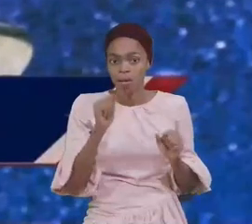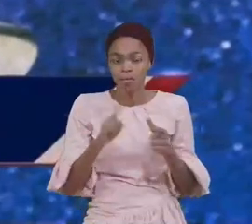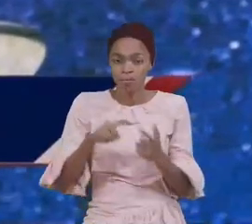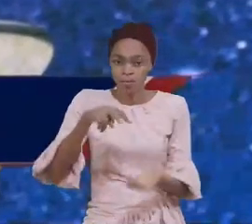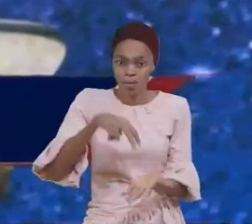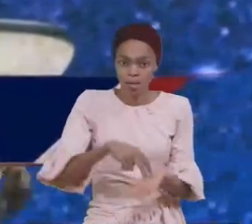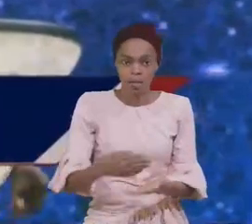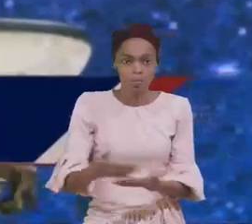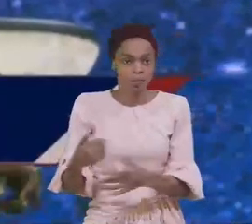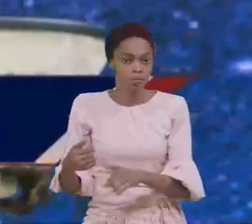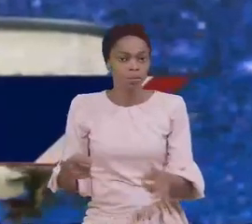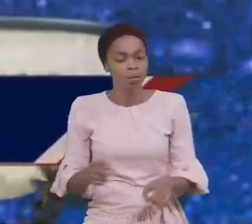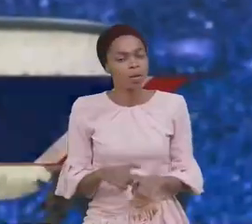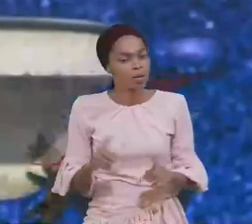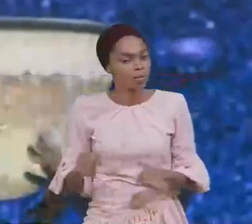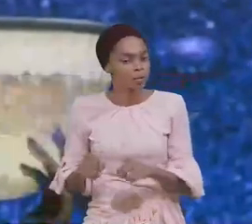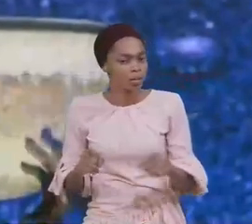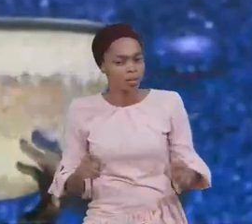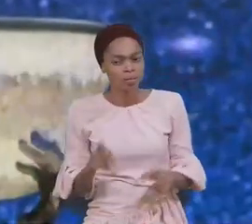tenir devant eux. Mais il faut